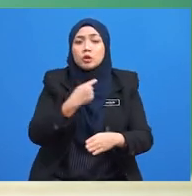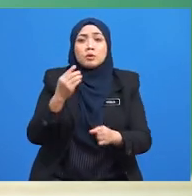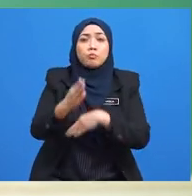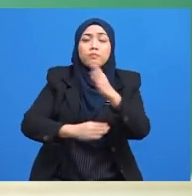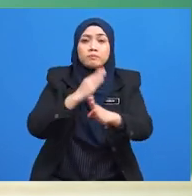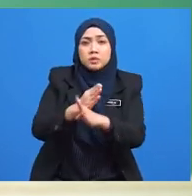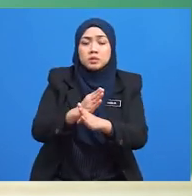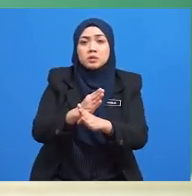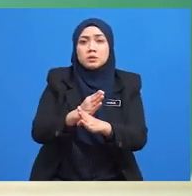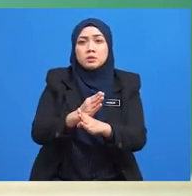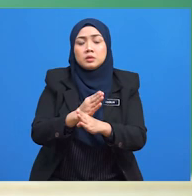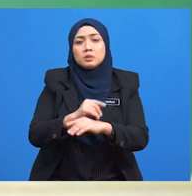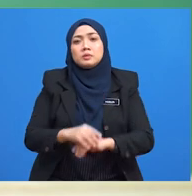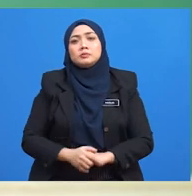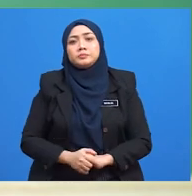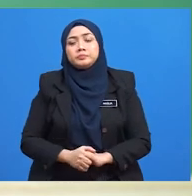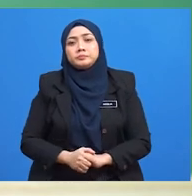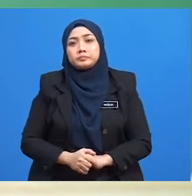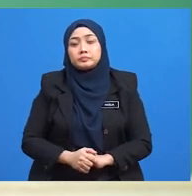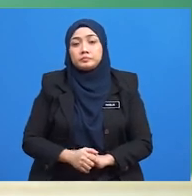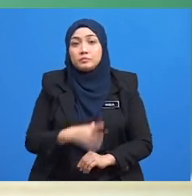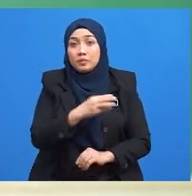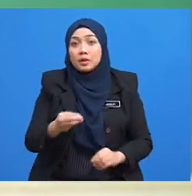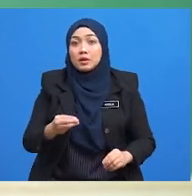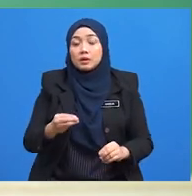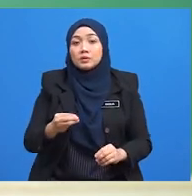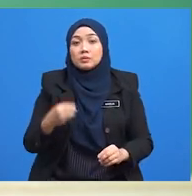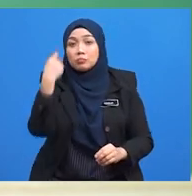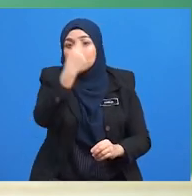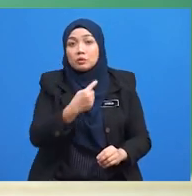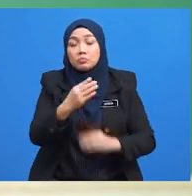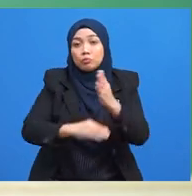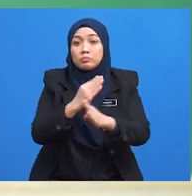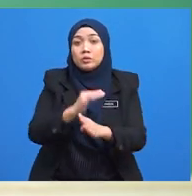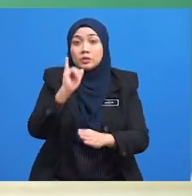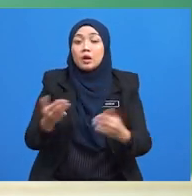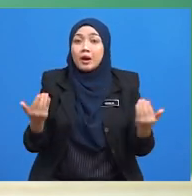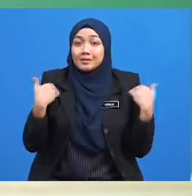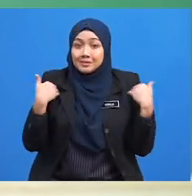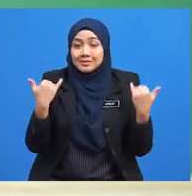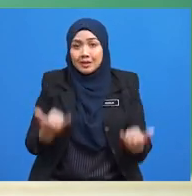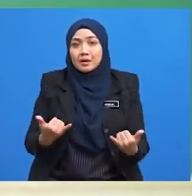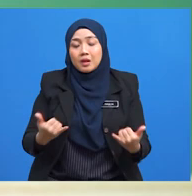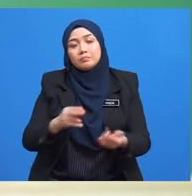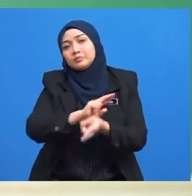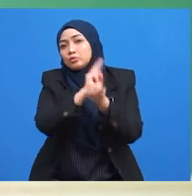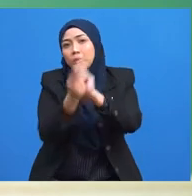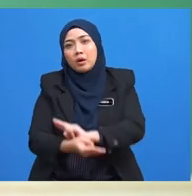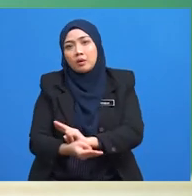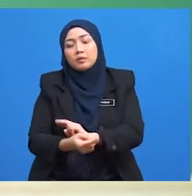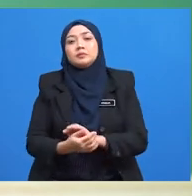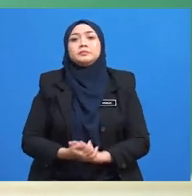iaitu sistem geomorfologi sedia ada terhadap sesuatu kawasan. Kesan gangguan sistem